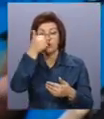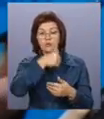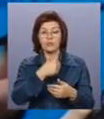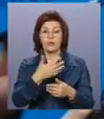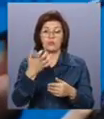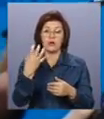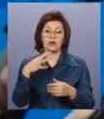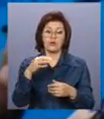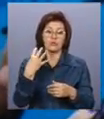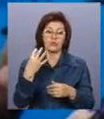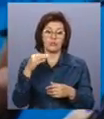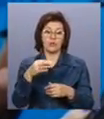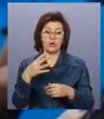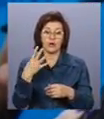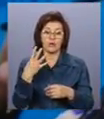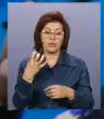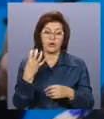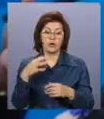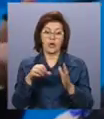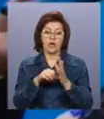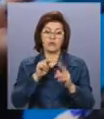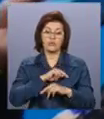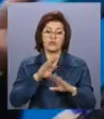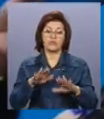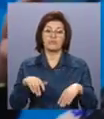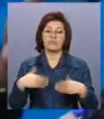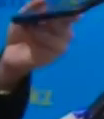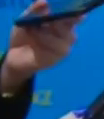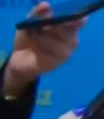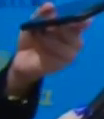544 446 жұмыс орнын ұсынған болатын.